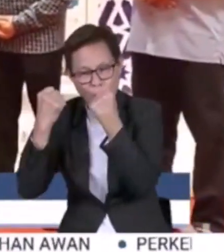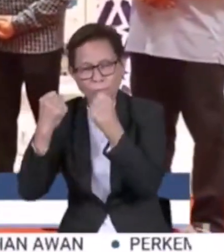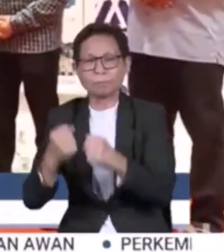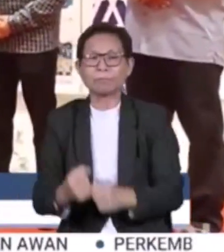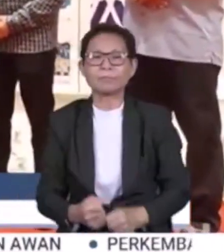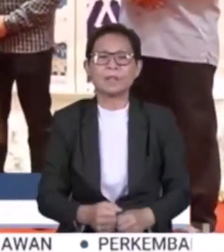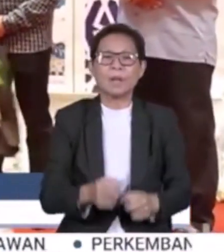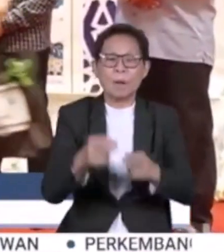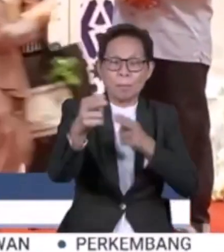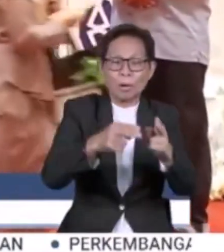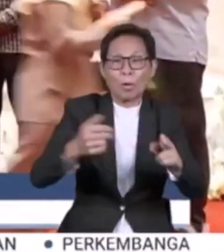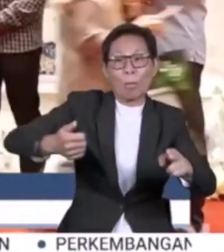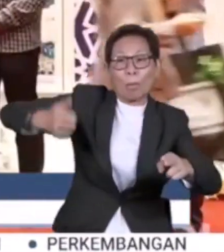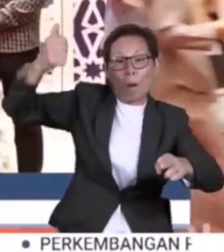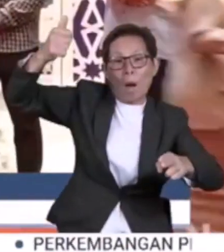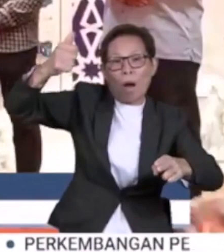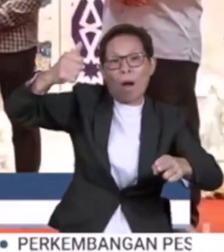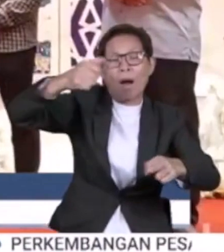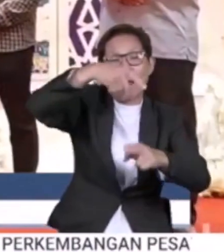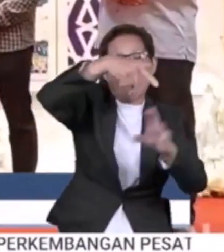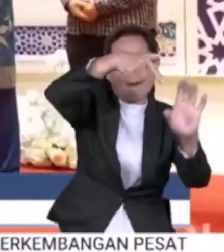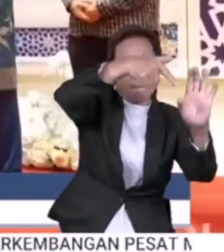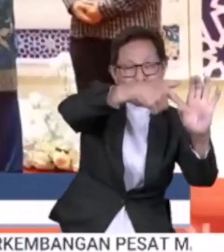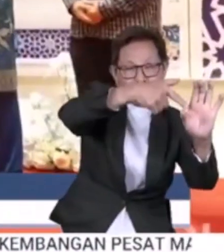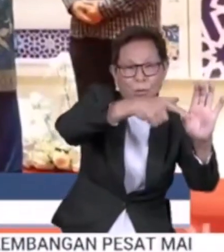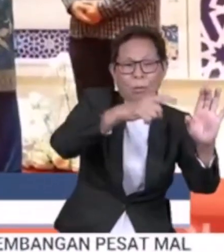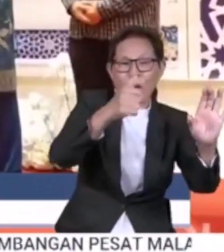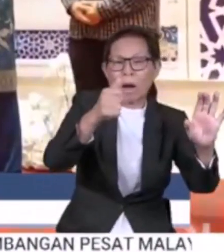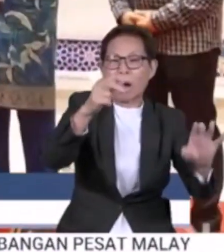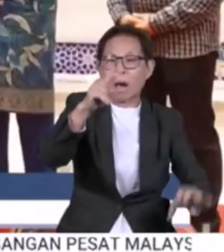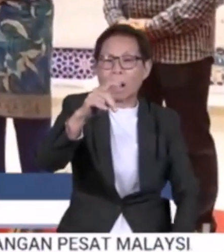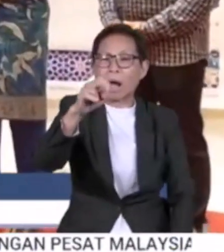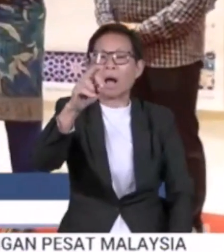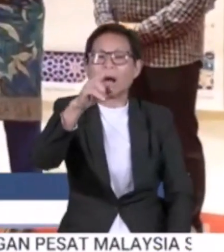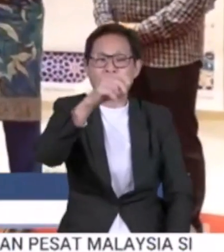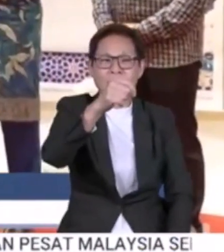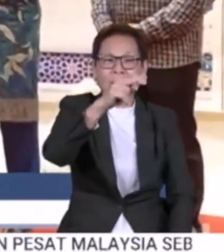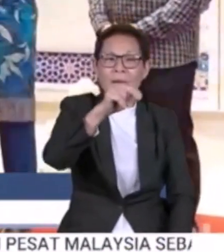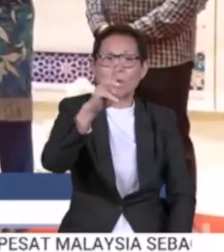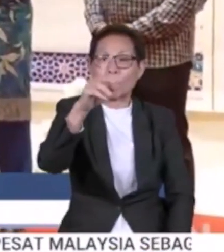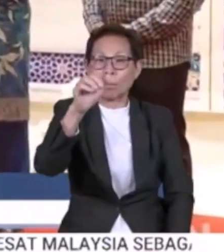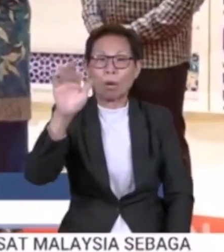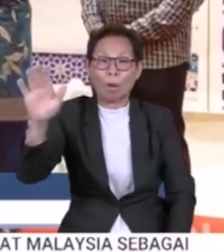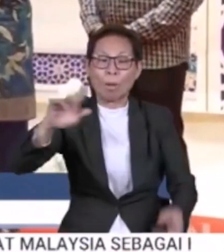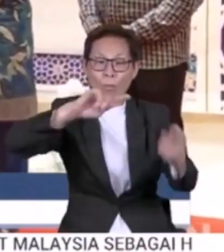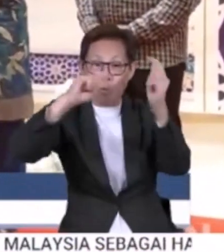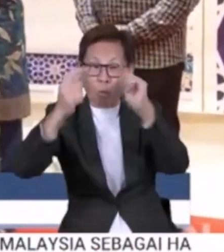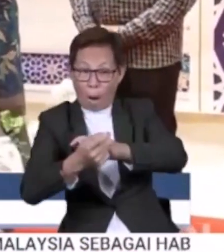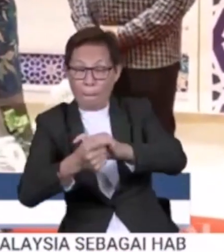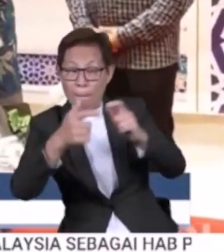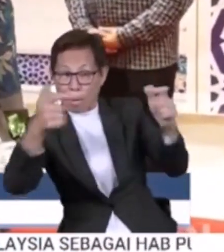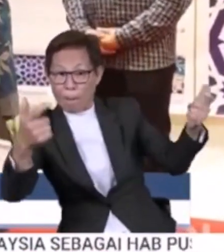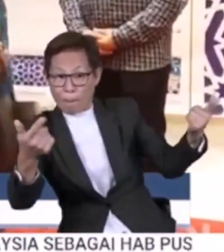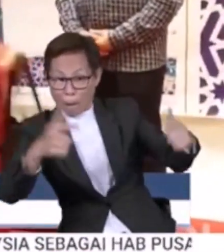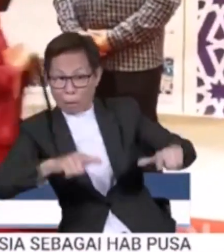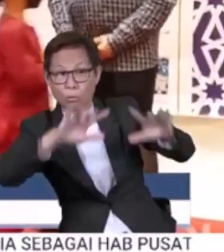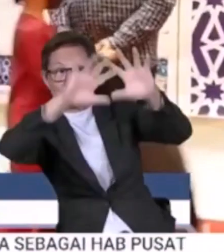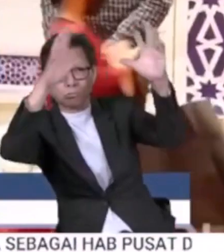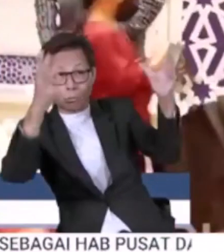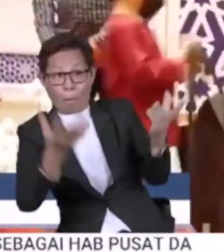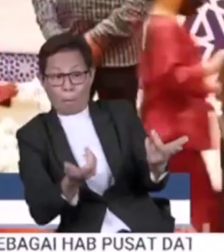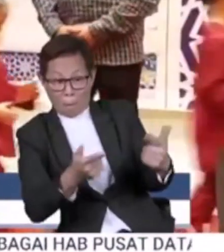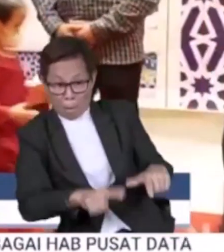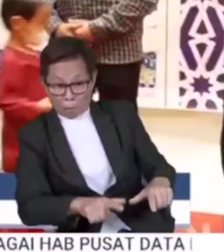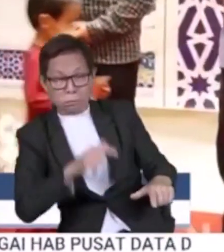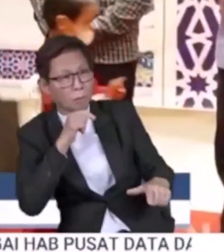pengurus besar kanan Petronas cari gadis dan berhak anoa Ismail berkata tahun perubahan besar berlaku di peringkat Global namun